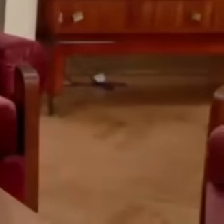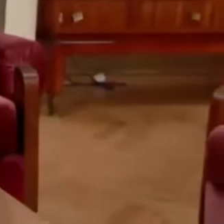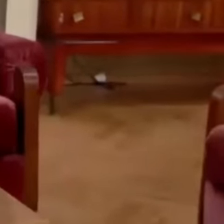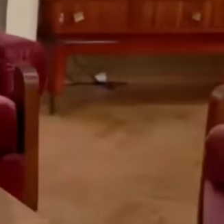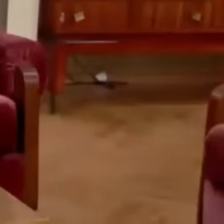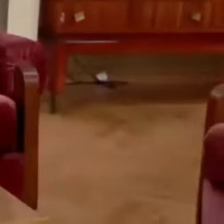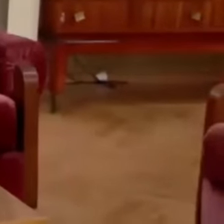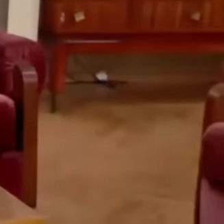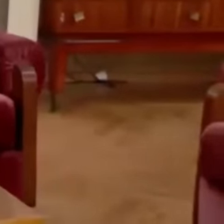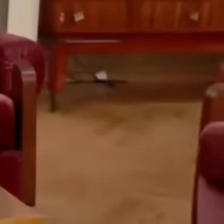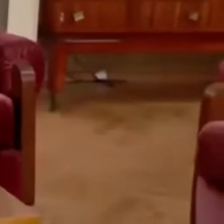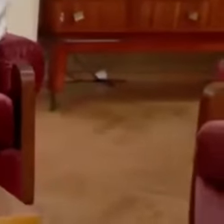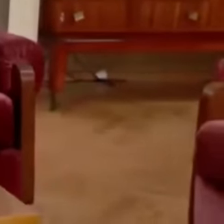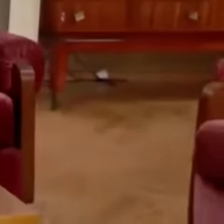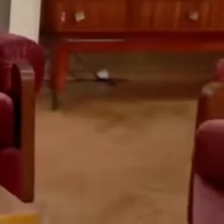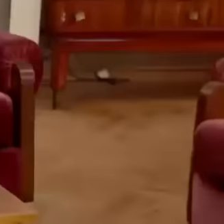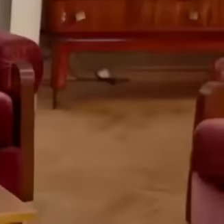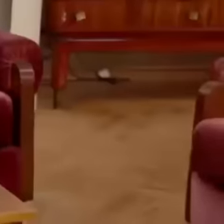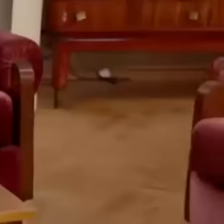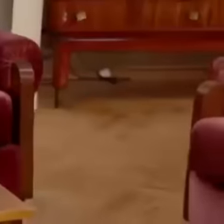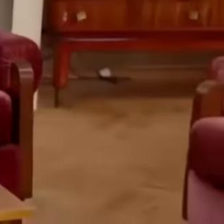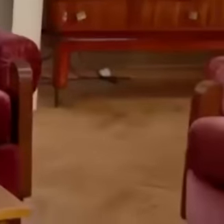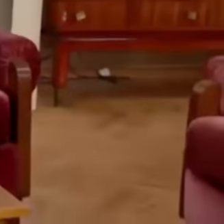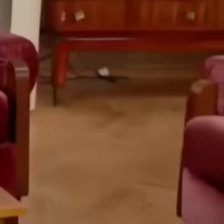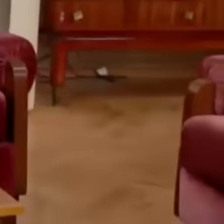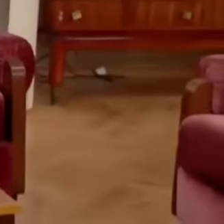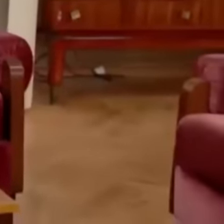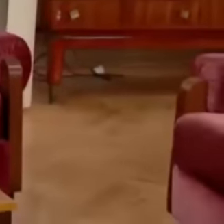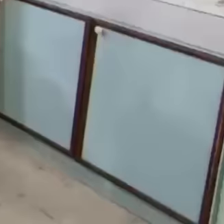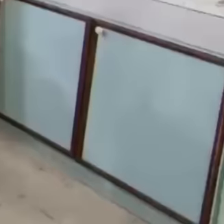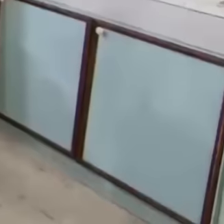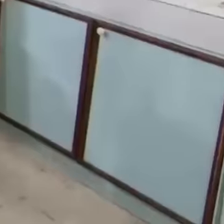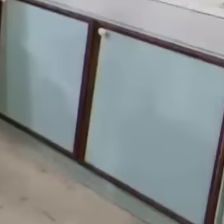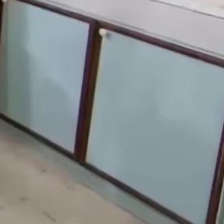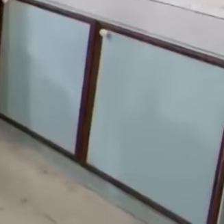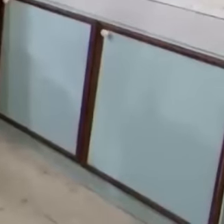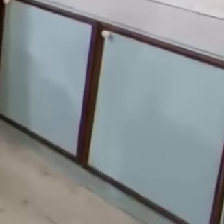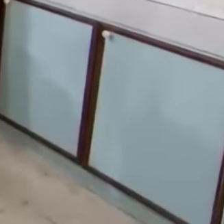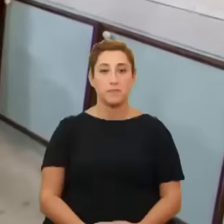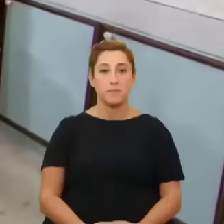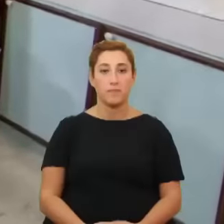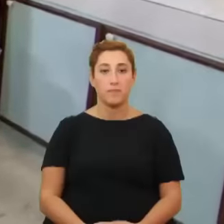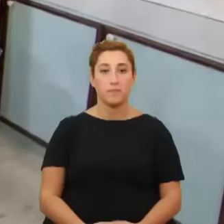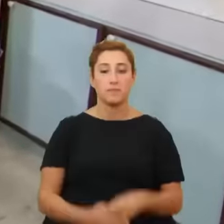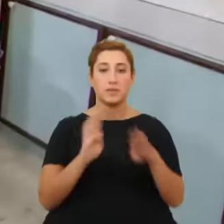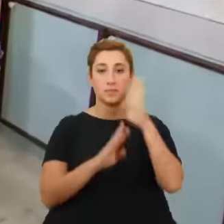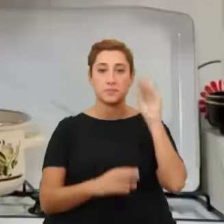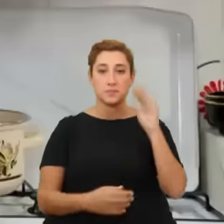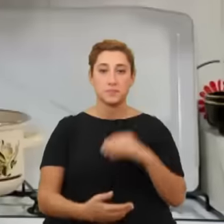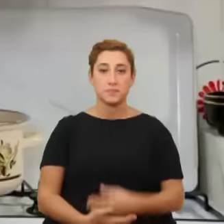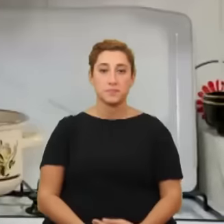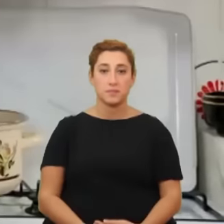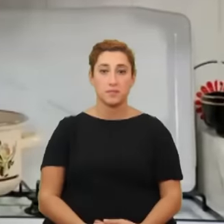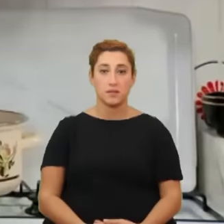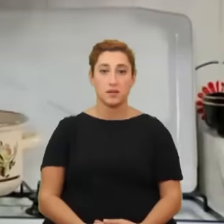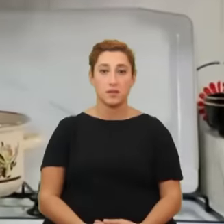Gazeteyi keyifsizce kapatıp pişimle orta sehpanın üzerine bıraktı. Mutfak. Gülden pirinç ayıklıyor, Nazlı patates